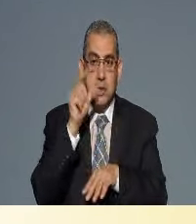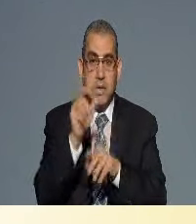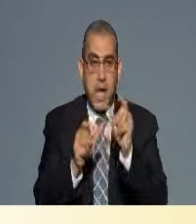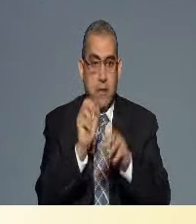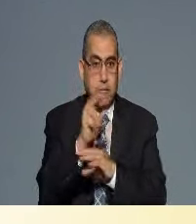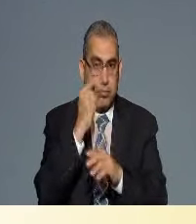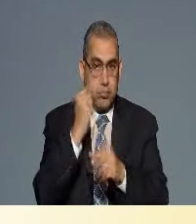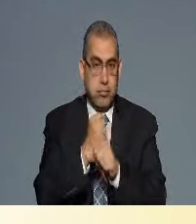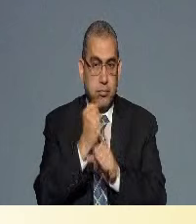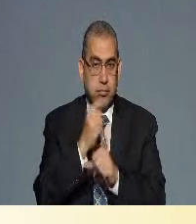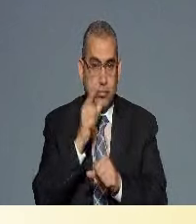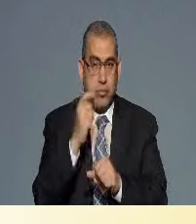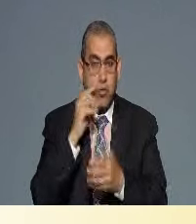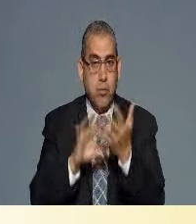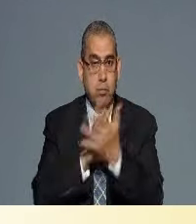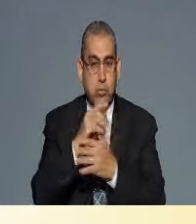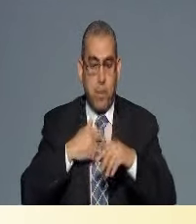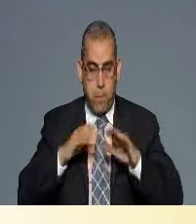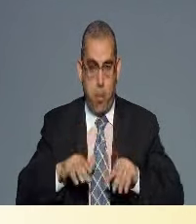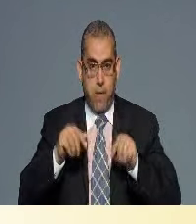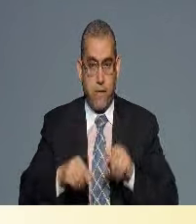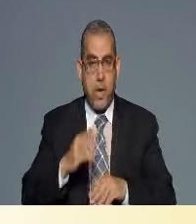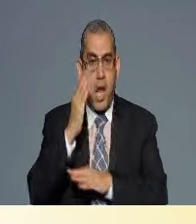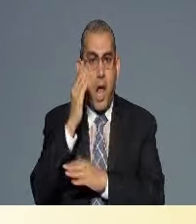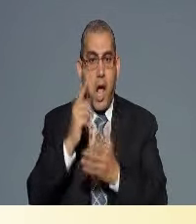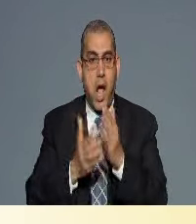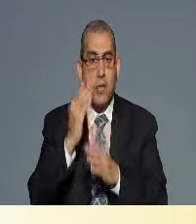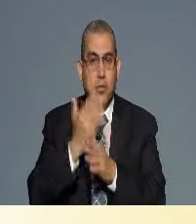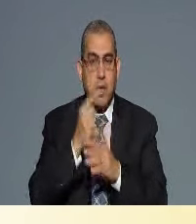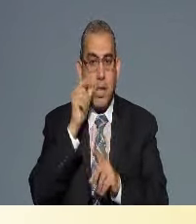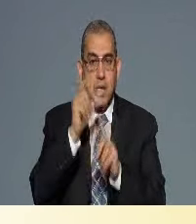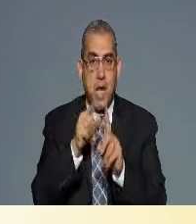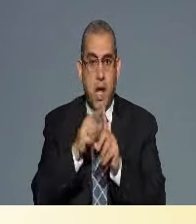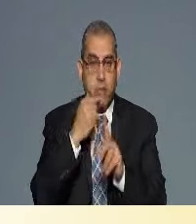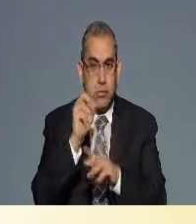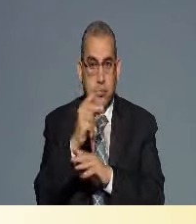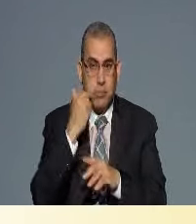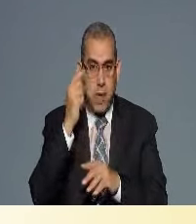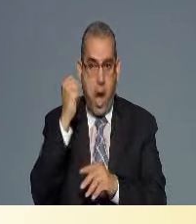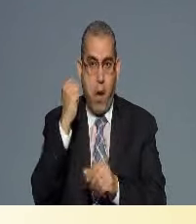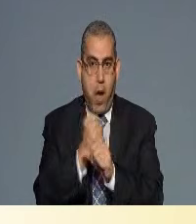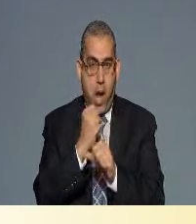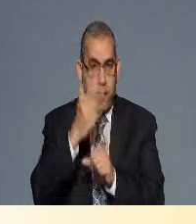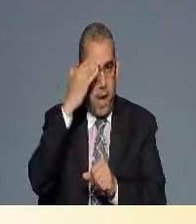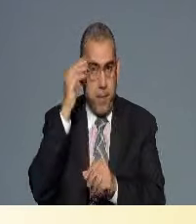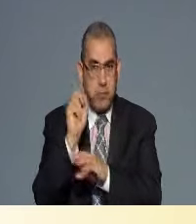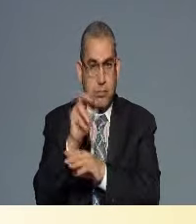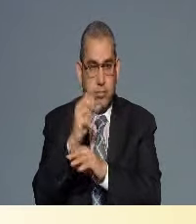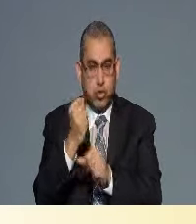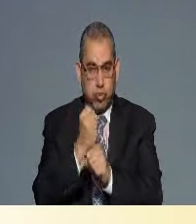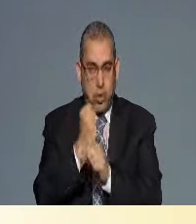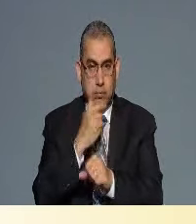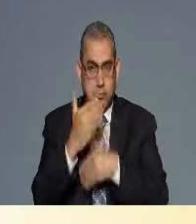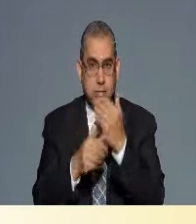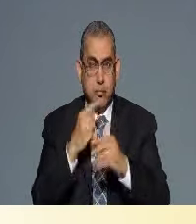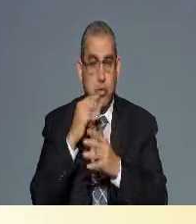فبنتكلم على مشكلة موجودة عندنا رئيسية هو العنصر البشري، إعداد عنصر بشري قوي، وإحنا سيادتك بنعمل على ده. بنتكلم على